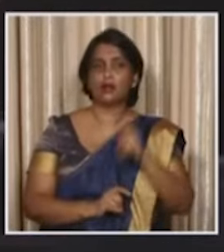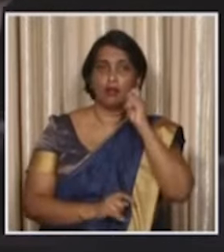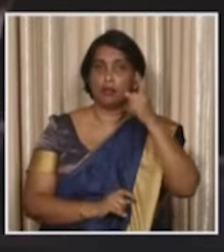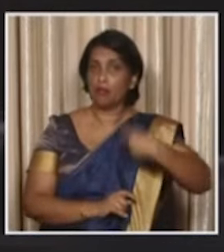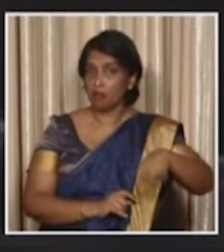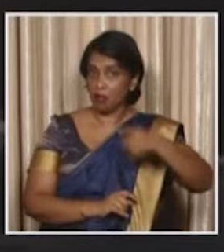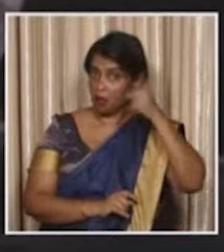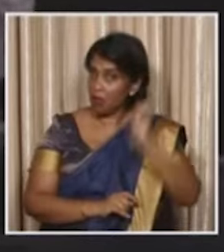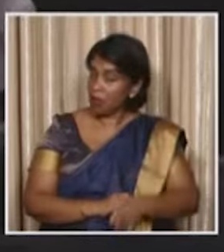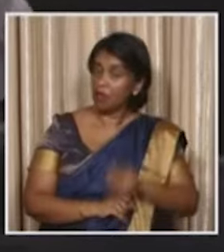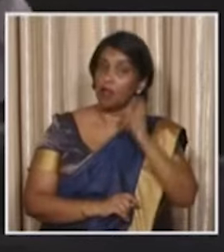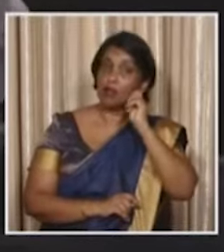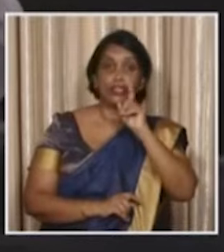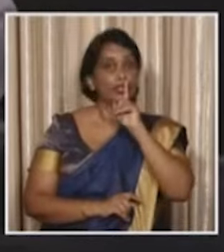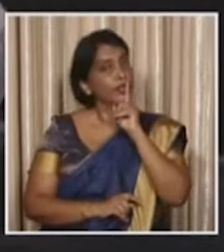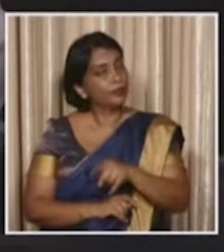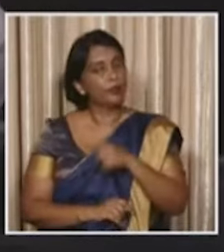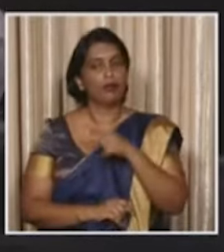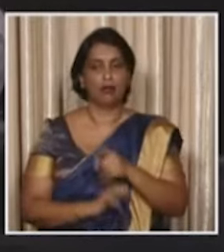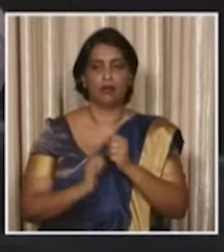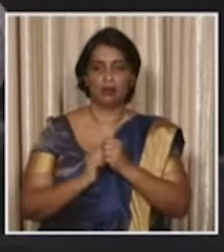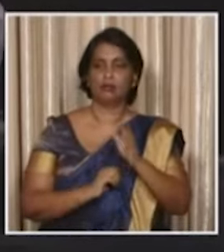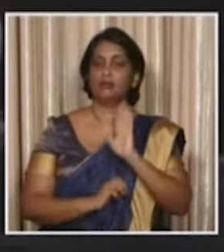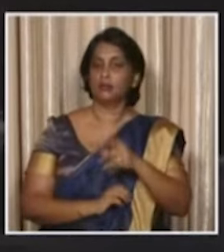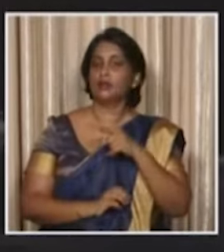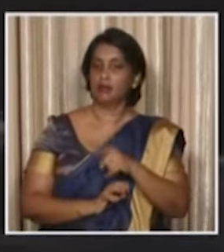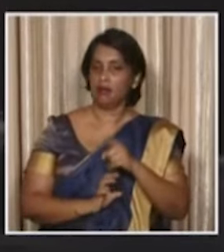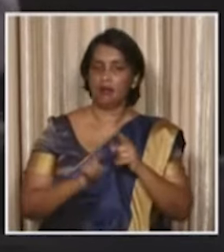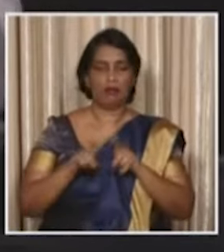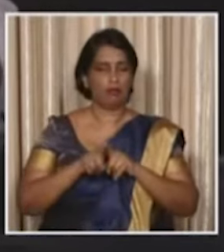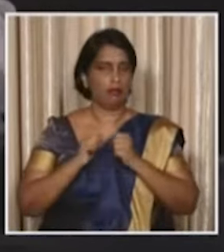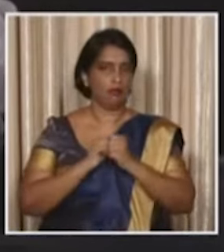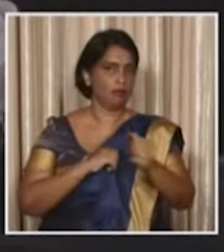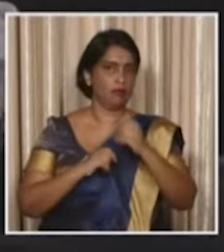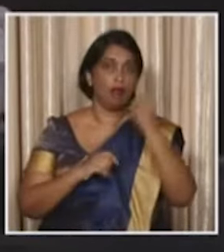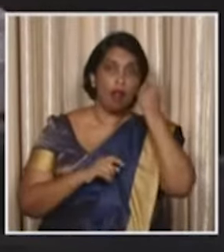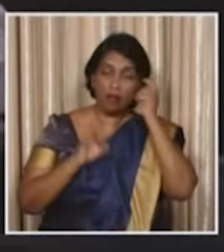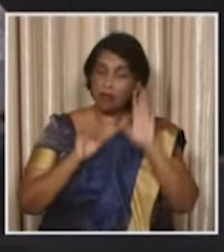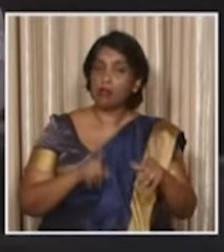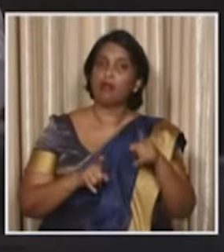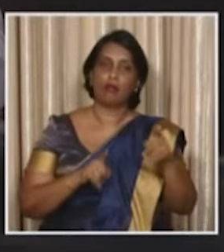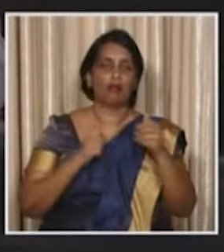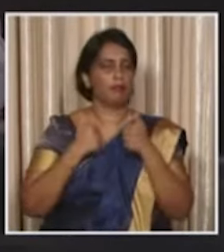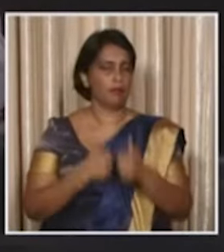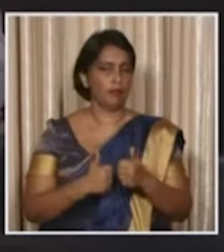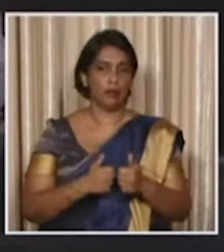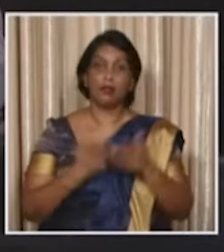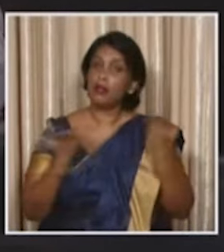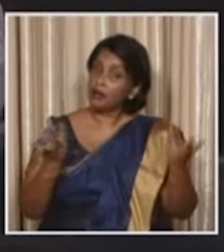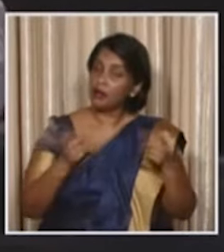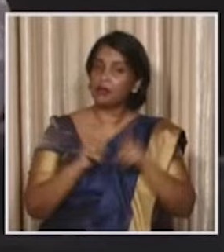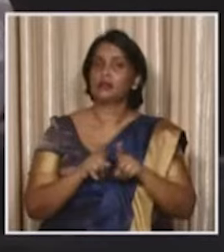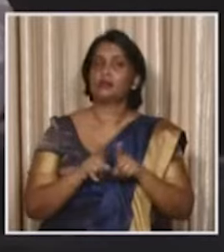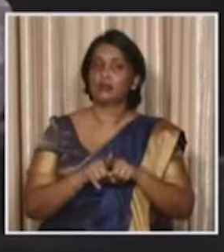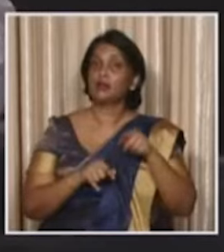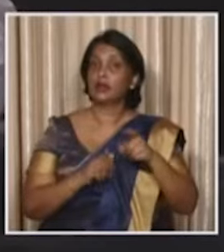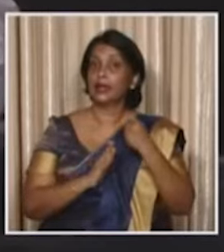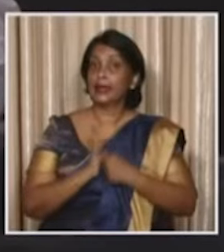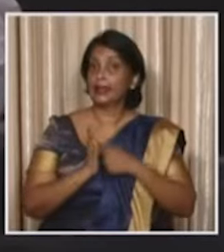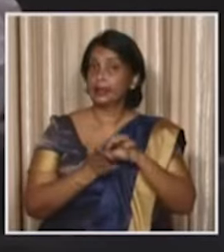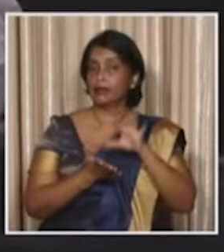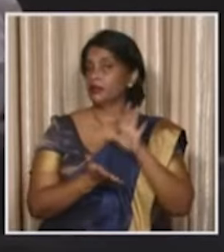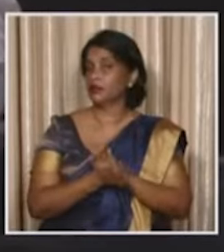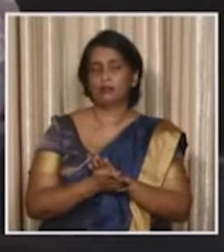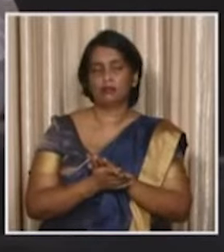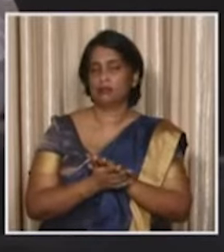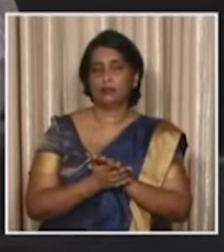කරා නම්, ජනතාව කිව්වා නම් එහෙම දෙයක් කරන්න කියලා ඒ වෙනුවෙන් ජනමතයක් තිබ්බනම් අන්න ඒක සාධාරණයි. එහෙම නැතුව මේක නීතියක් කරනවට